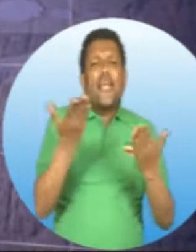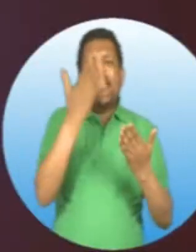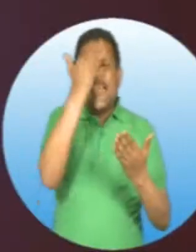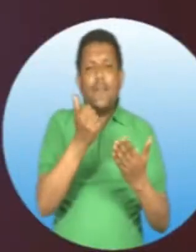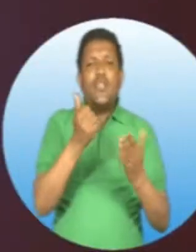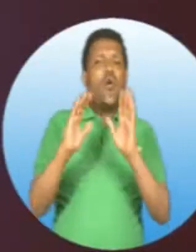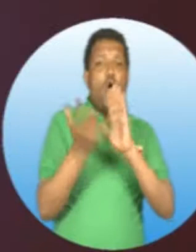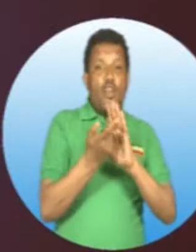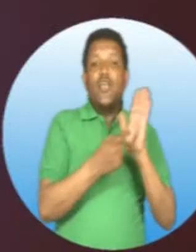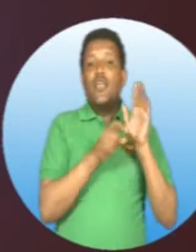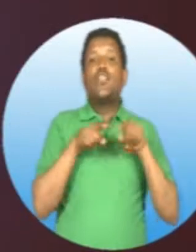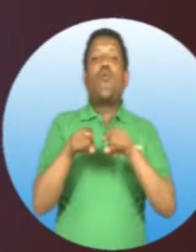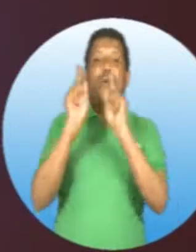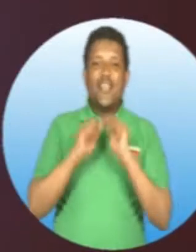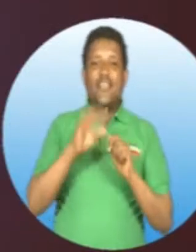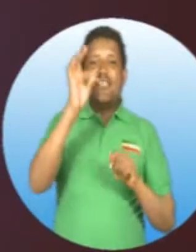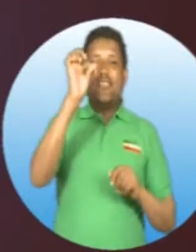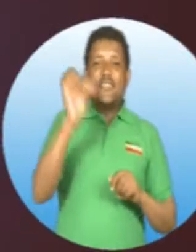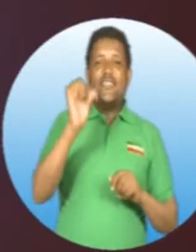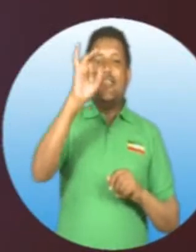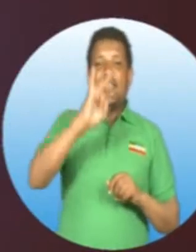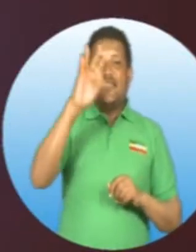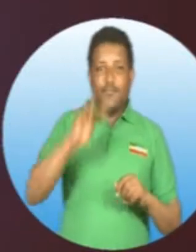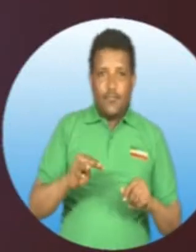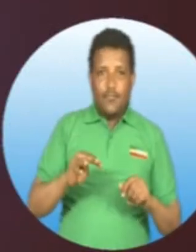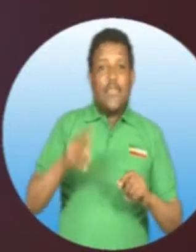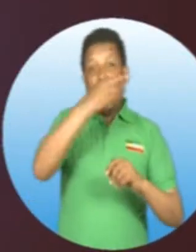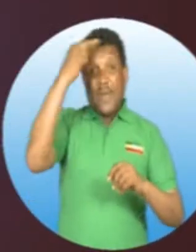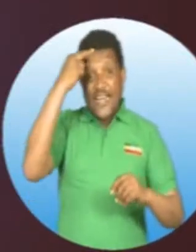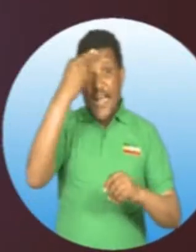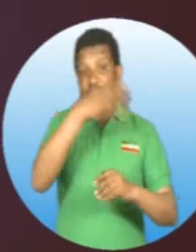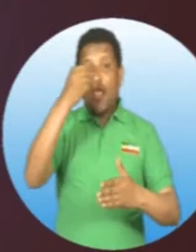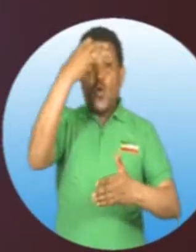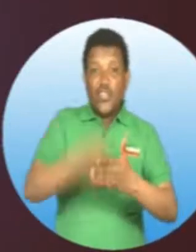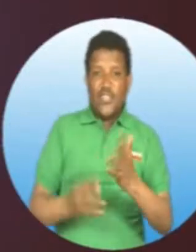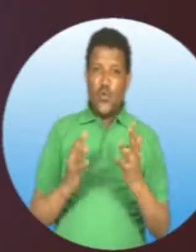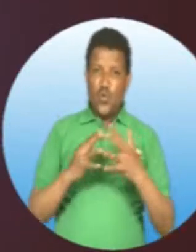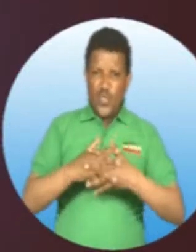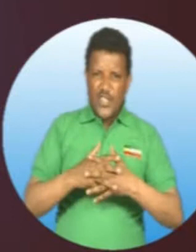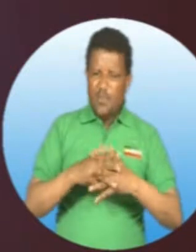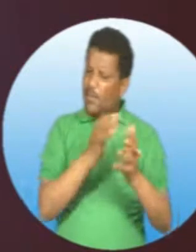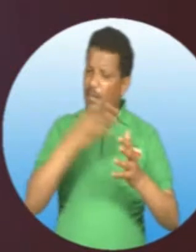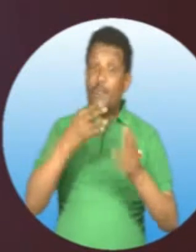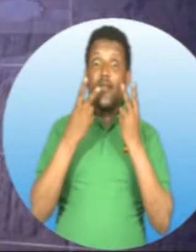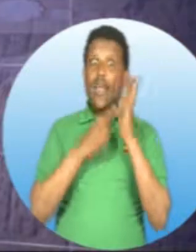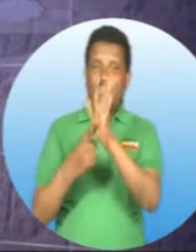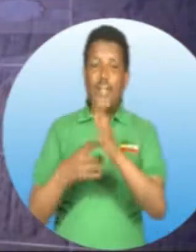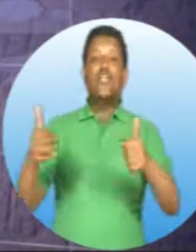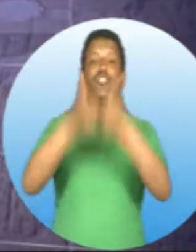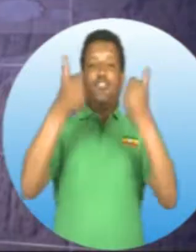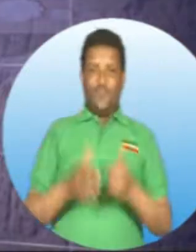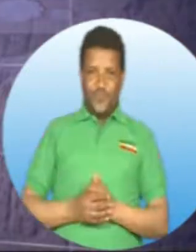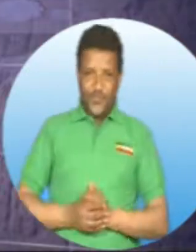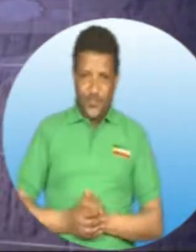ለምን እንደሆነ ይጠቁማል። ትልም የምክንያትና የውጤትን ቁርኝት ደህና አድርጎ ያሳያል።